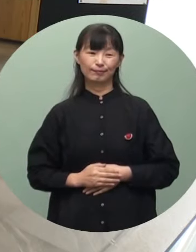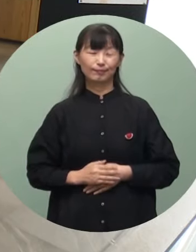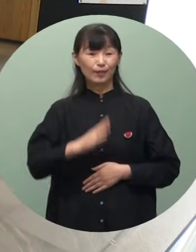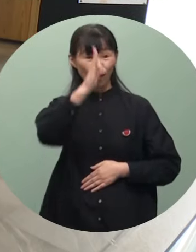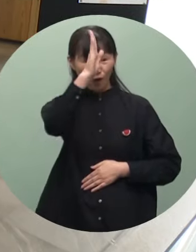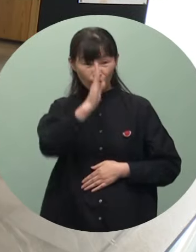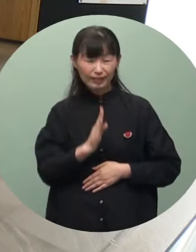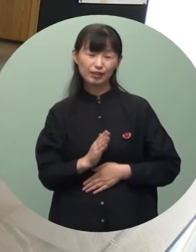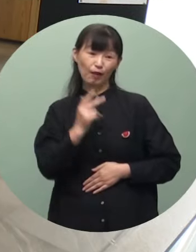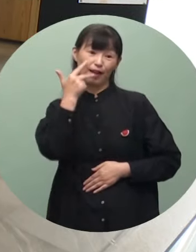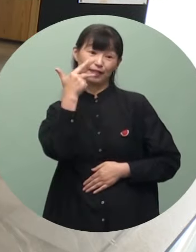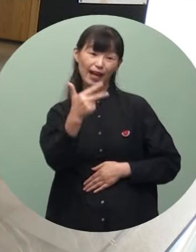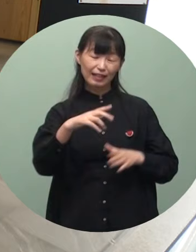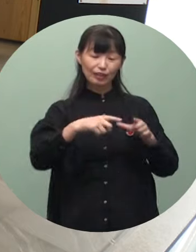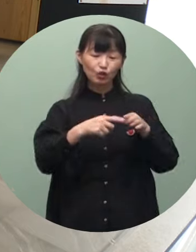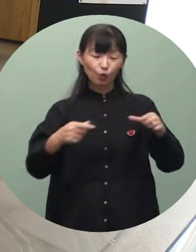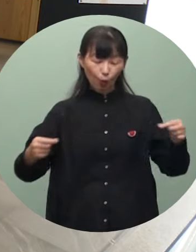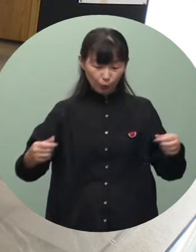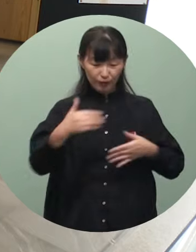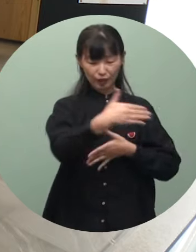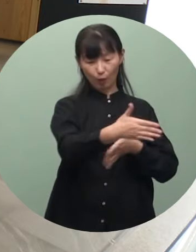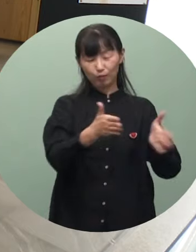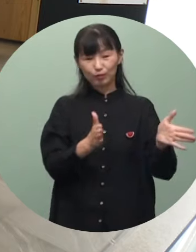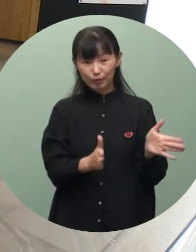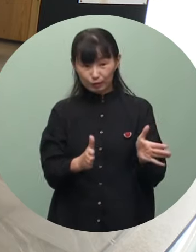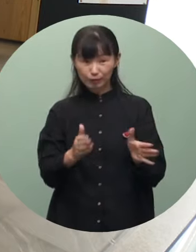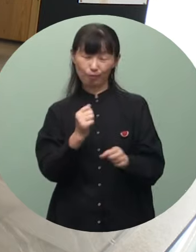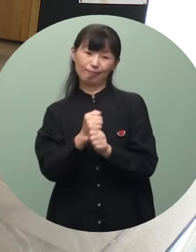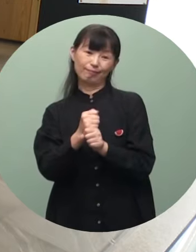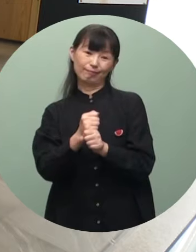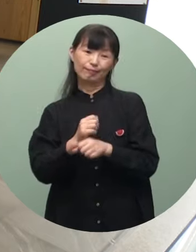当日は7つの国のブースが並びます。